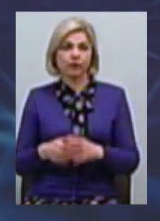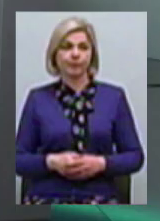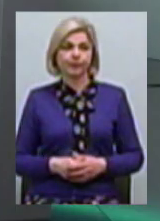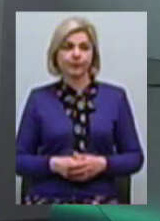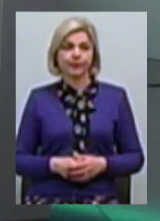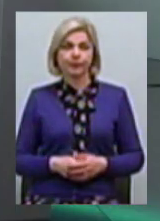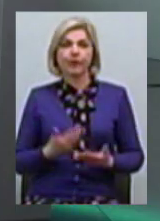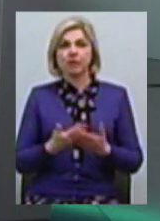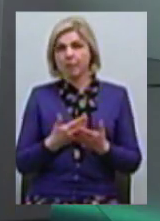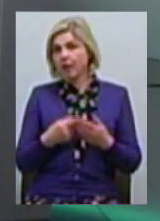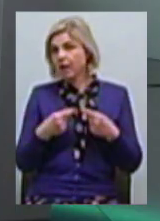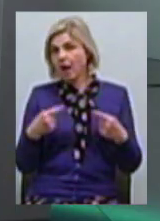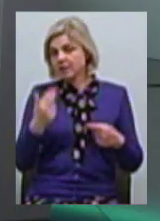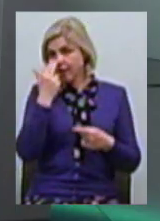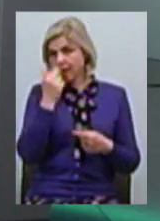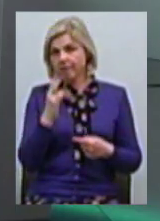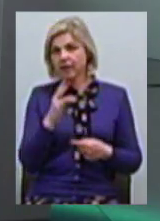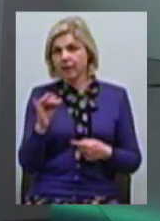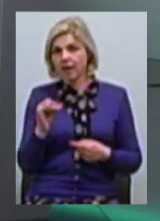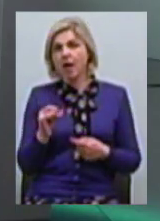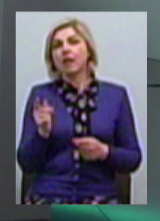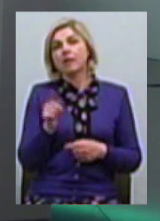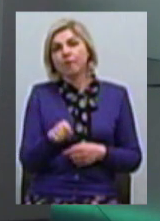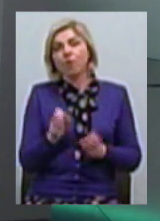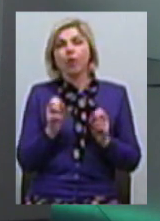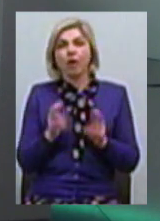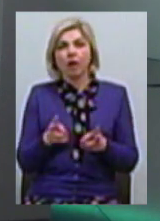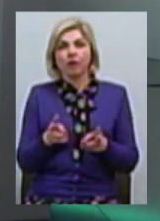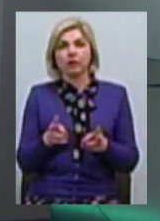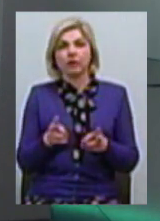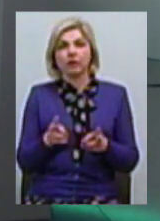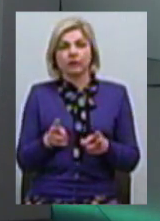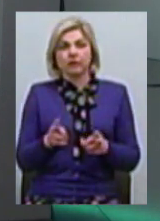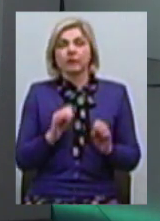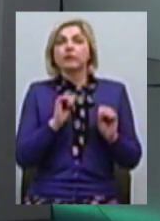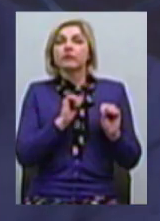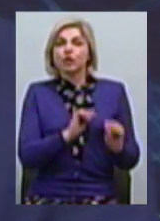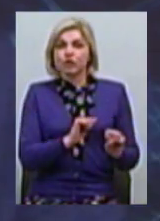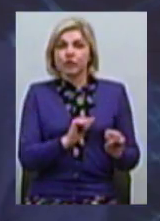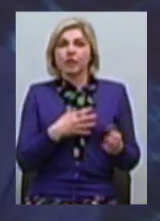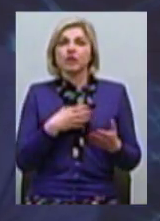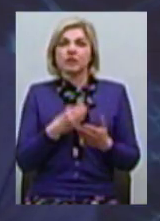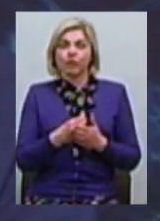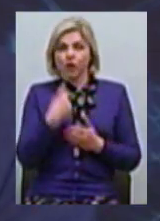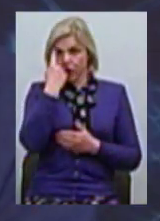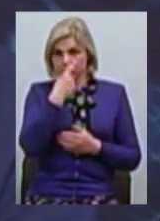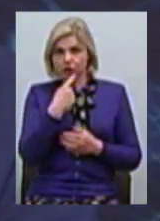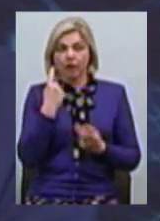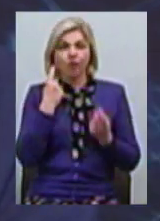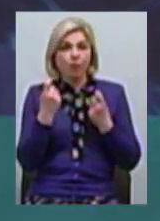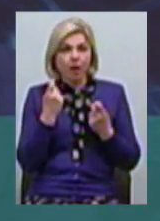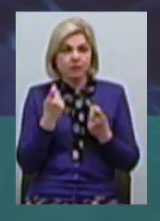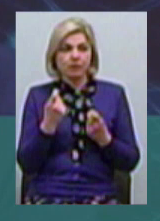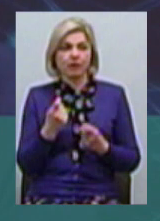как говорится, разные навыки. Допустим, есть, как говорится, навыки того, как, еще раз говорю, защитить свои персональные данные, как